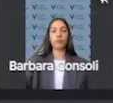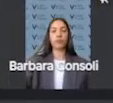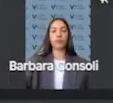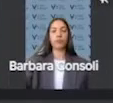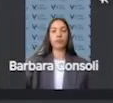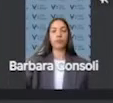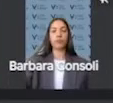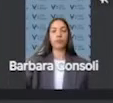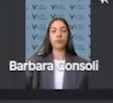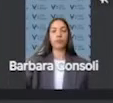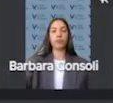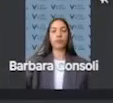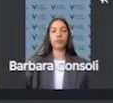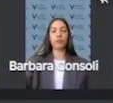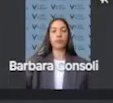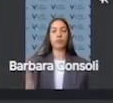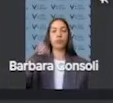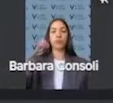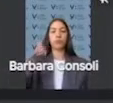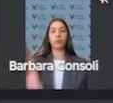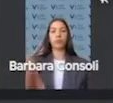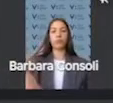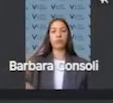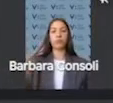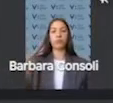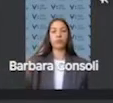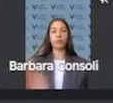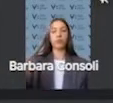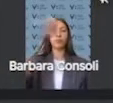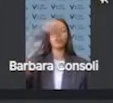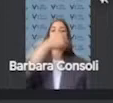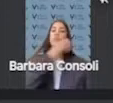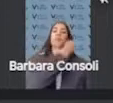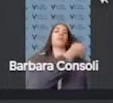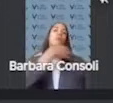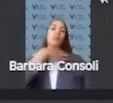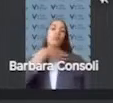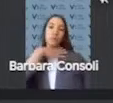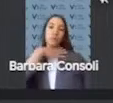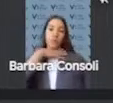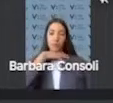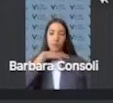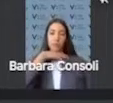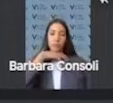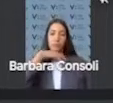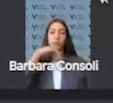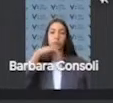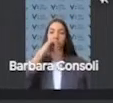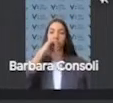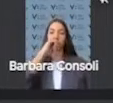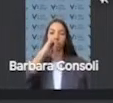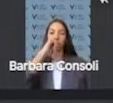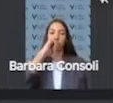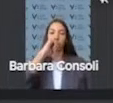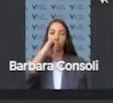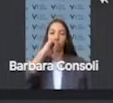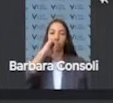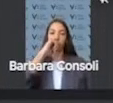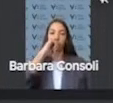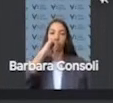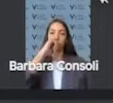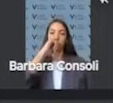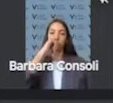No. forse non ci sono domande perché siete stati molto chiari nella vostra presentazione, quindi probabilmente gli studenti hanno già chiaro